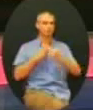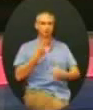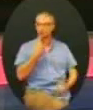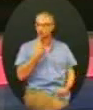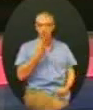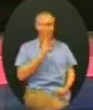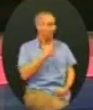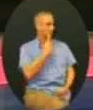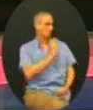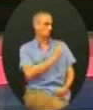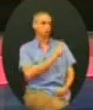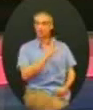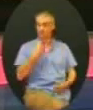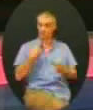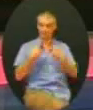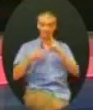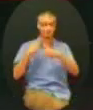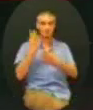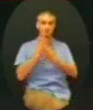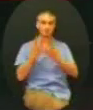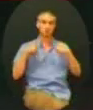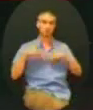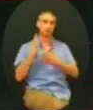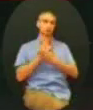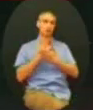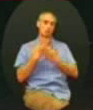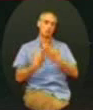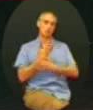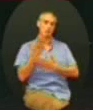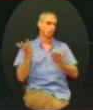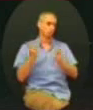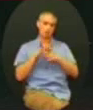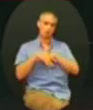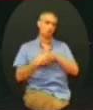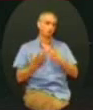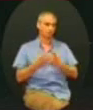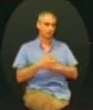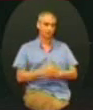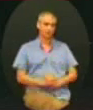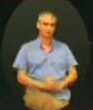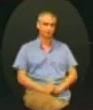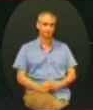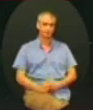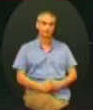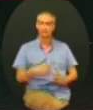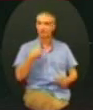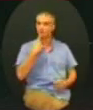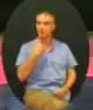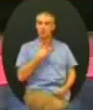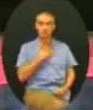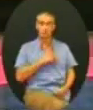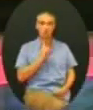כלומר, אם אני אהיה בוועידה הבאה, כבר יהיה יושב ראש חדש. אני בא ואומר, עוד מילה אחת. אני בא ואומר, אני